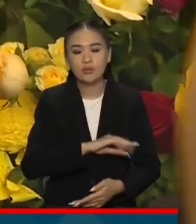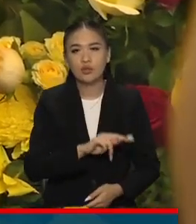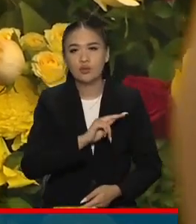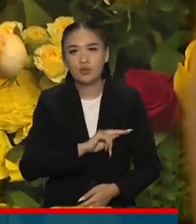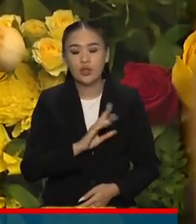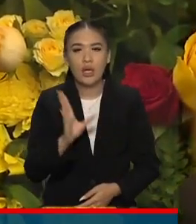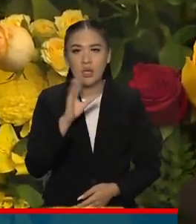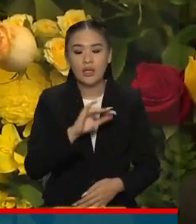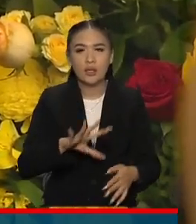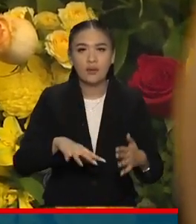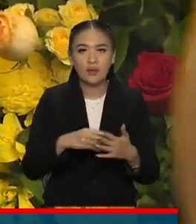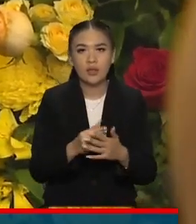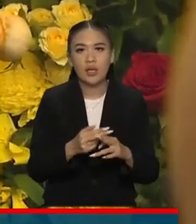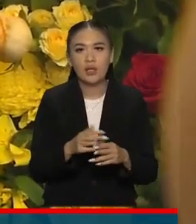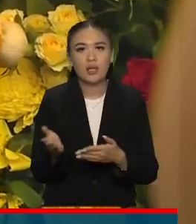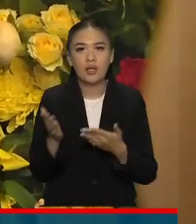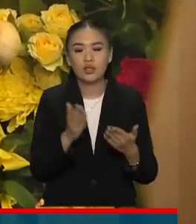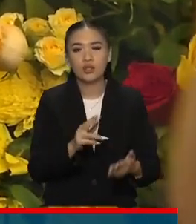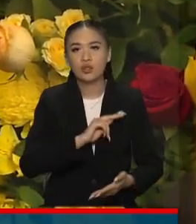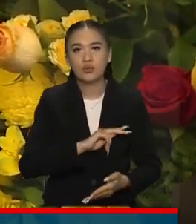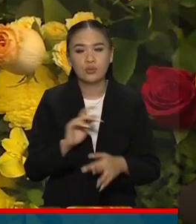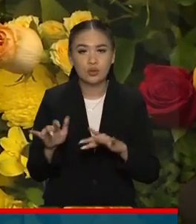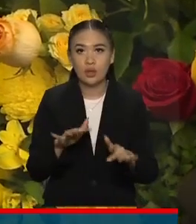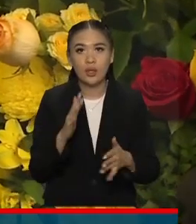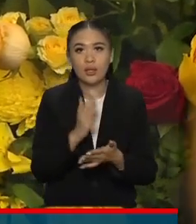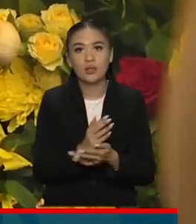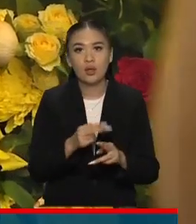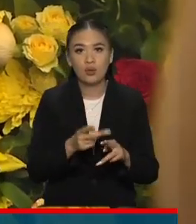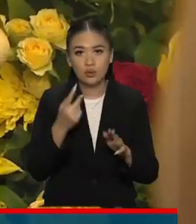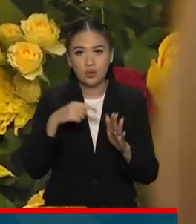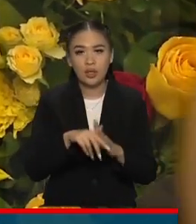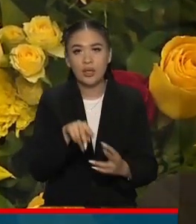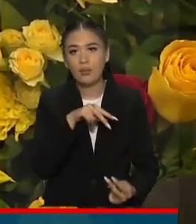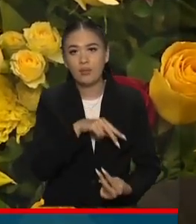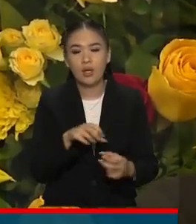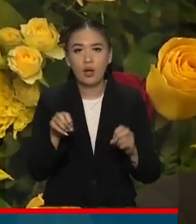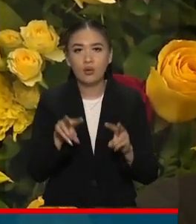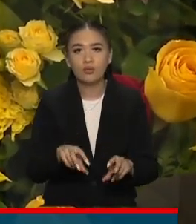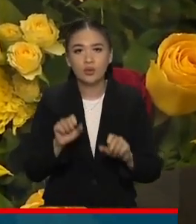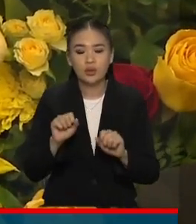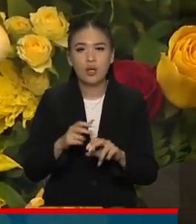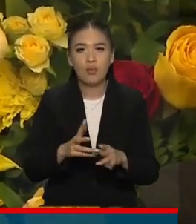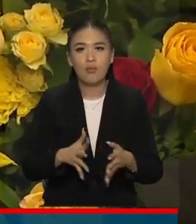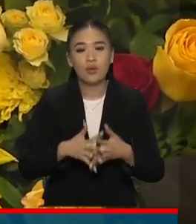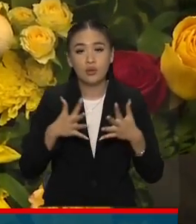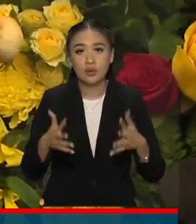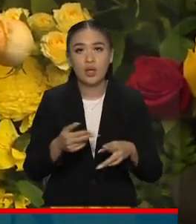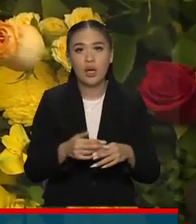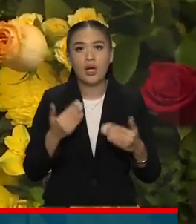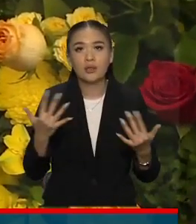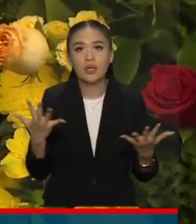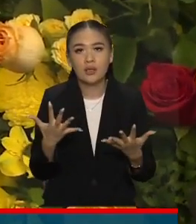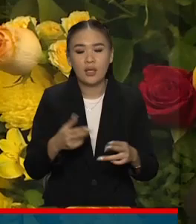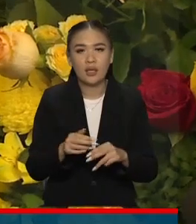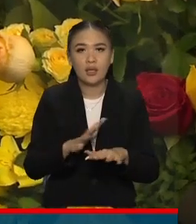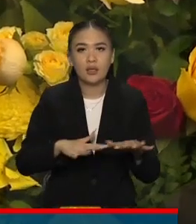өзге инвесторларды тарту бағытында жұмыс жүргізіліп жатыр. Оның ішінде еңбек қауіпсіздігі негізгі басым бағыт. Қазір қай елдің